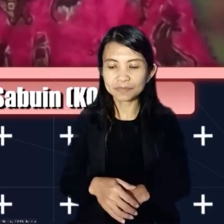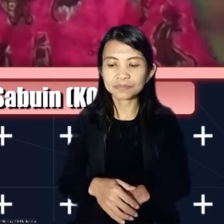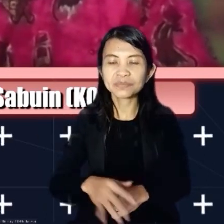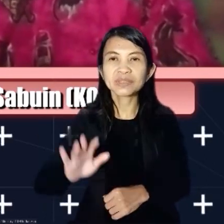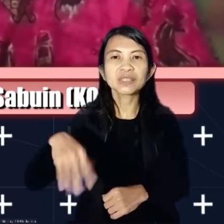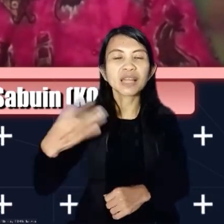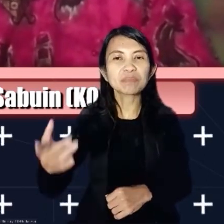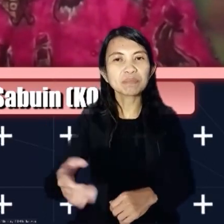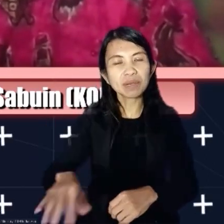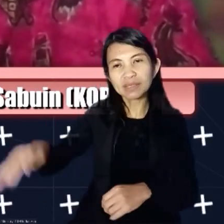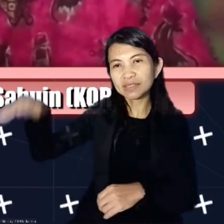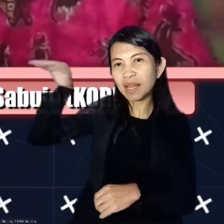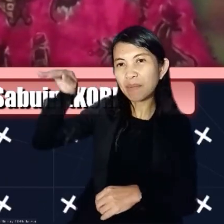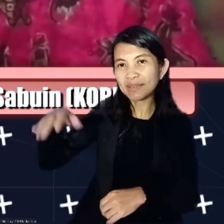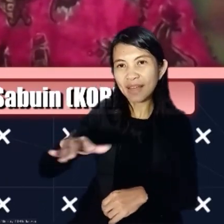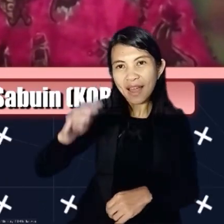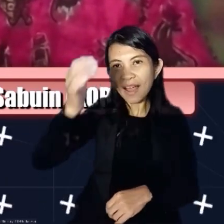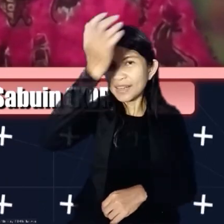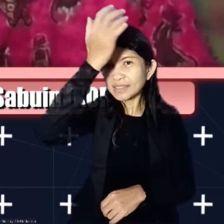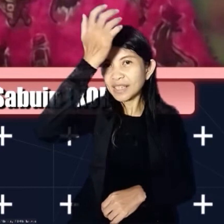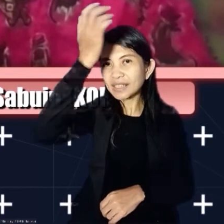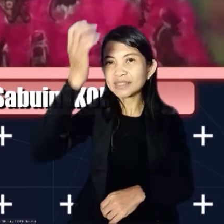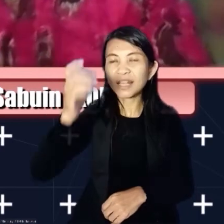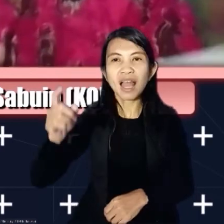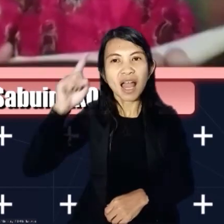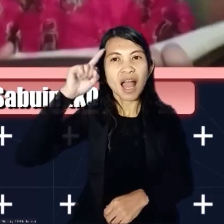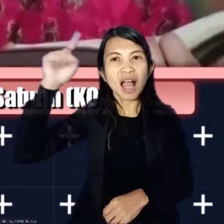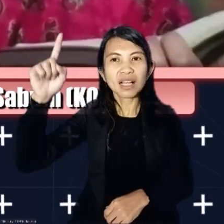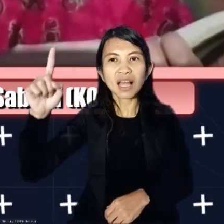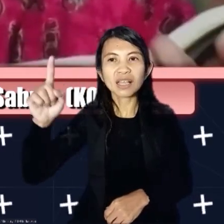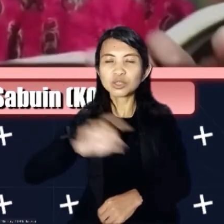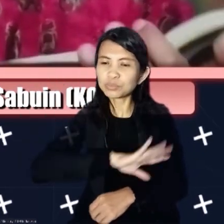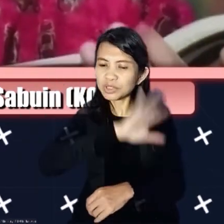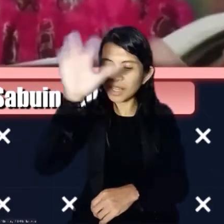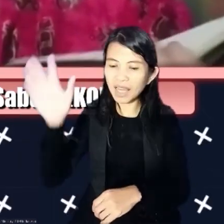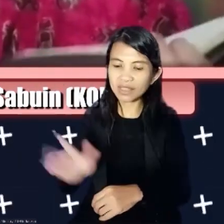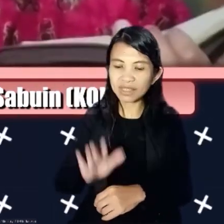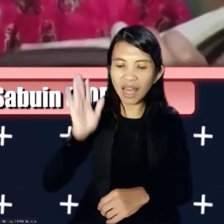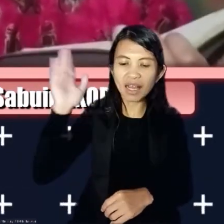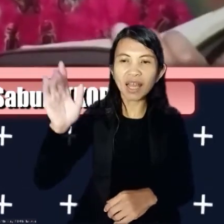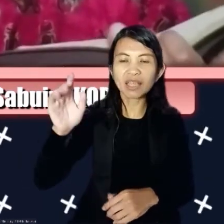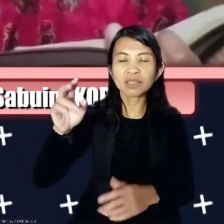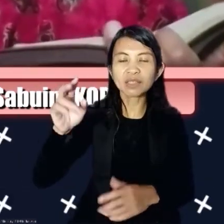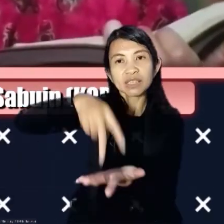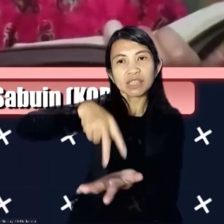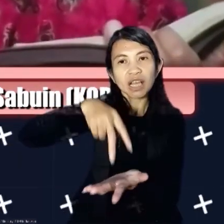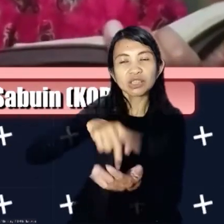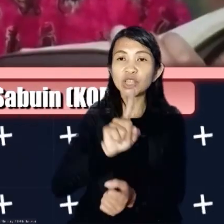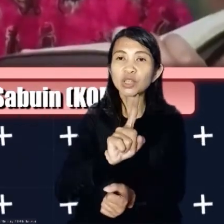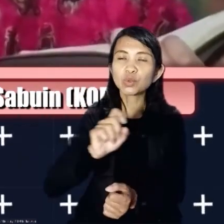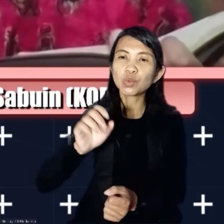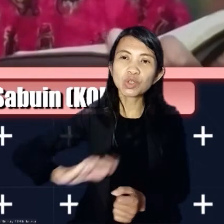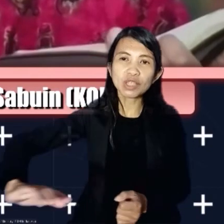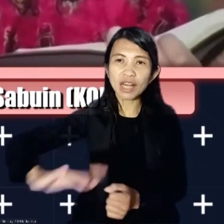raja-raja Allah semesta langit akan mendirikan suatu kerajaan yang tidak akan binasa